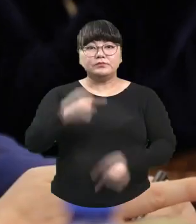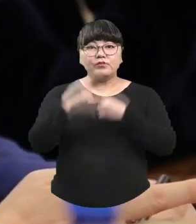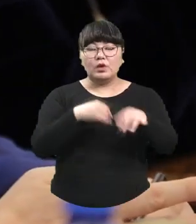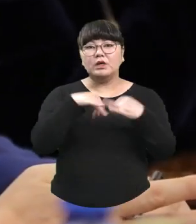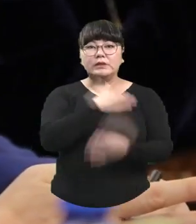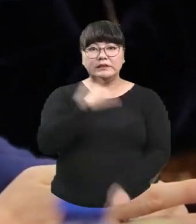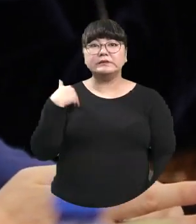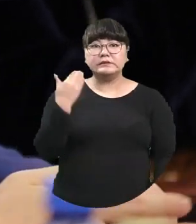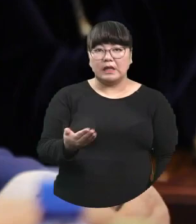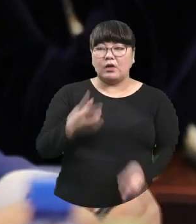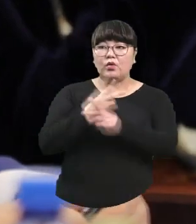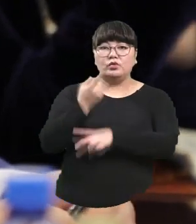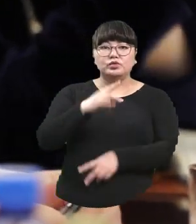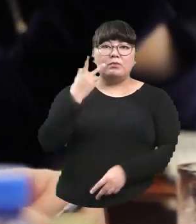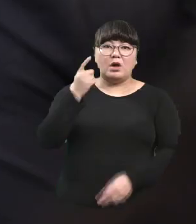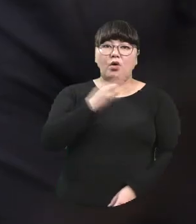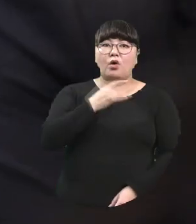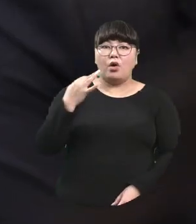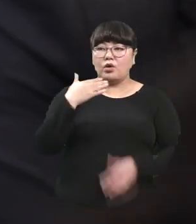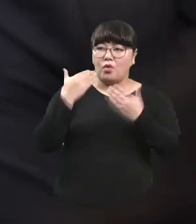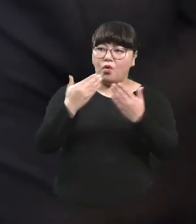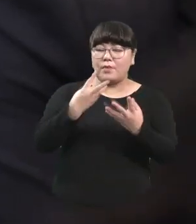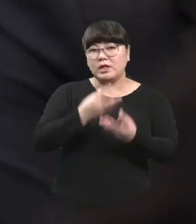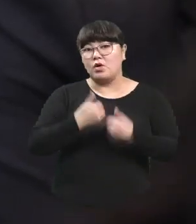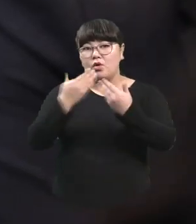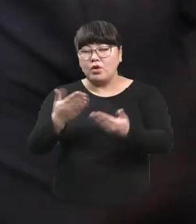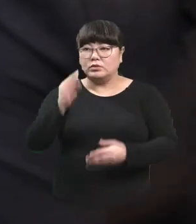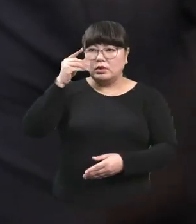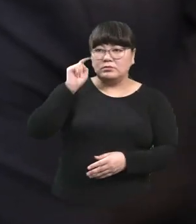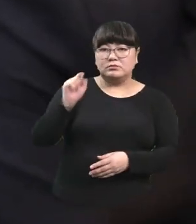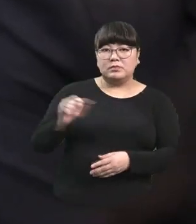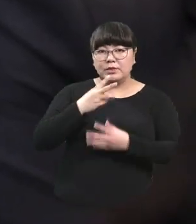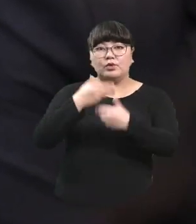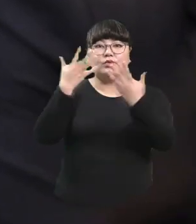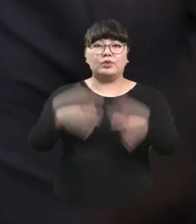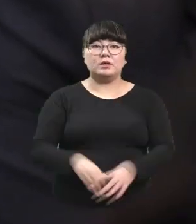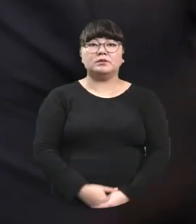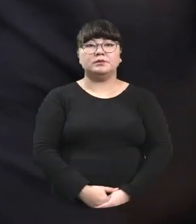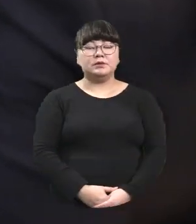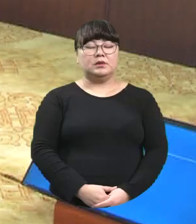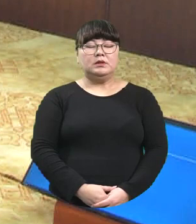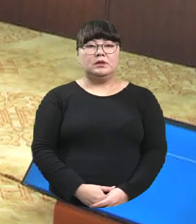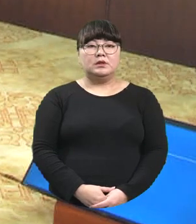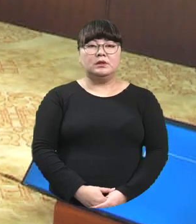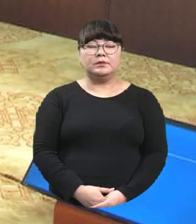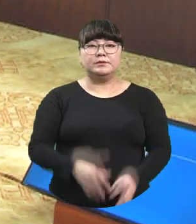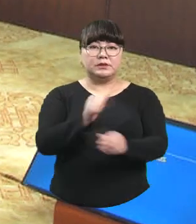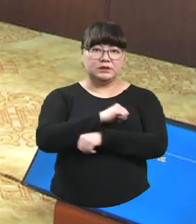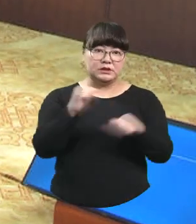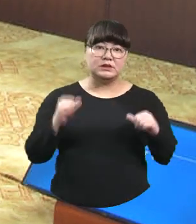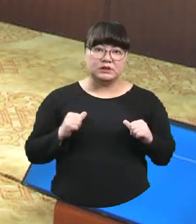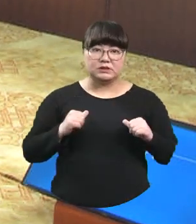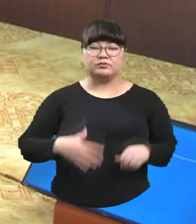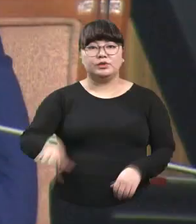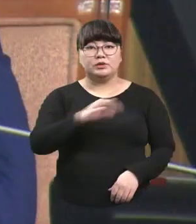Энэ талаар улсын хурлын дарга зандан шатар хууль зүйн байнгын хорооны хурлааны үеэр тодруулга мэдээлэл өгсөн юм. Ер нь ард